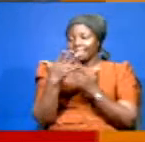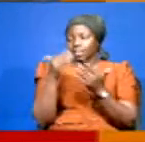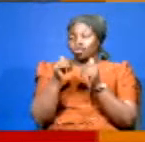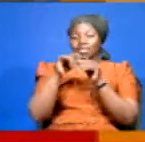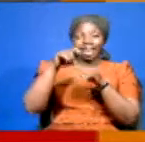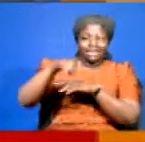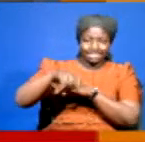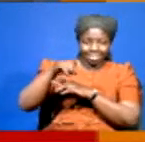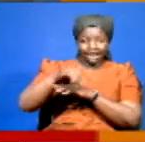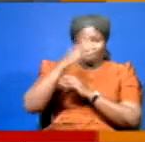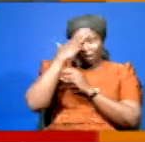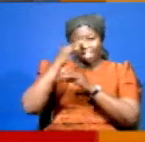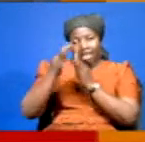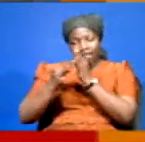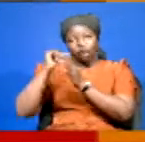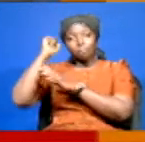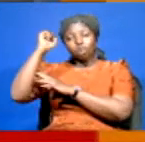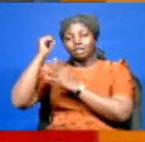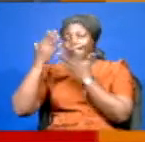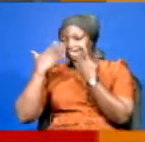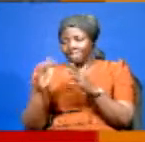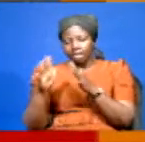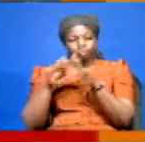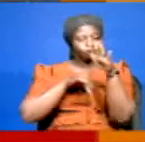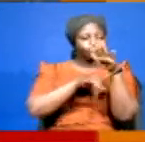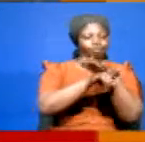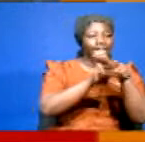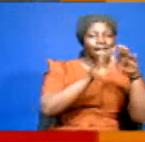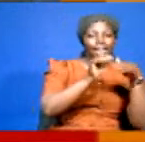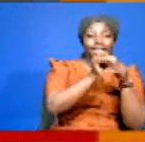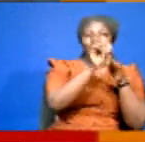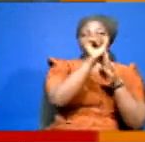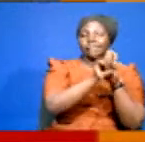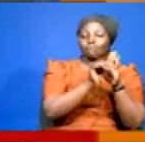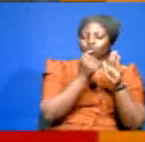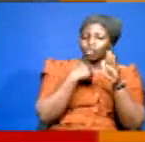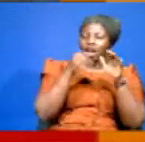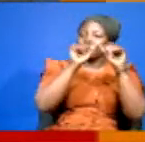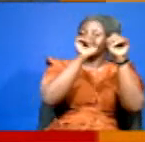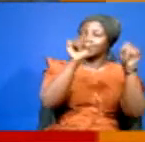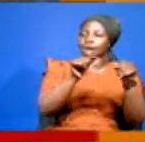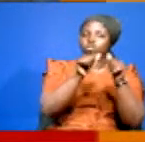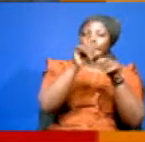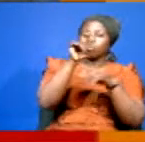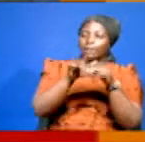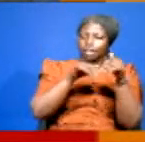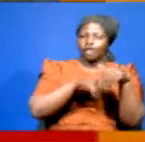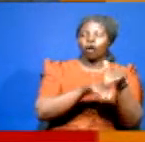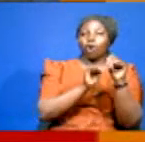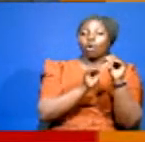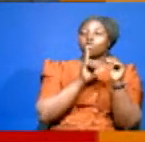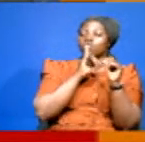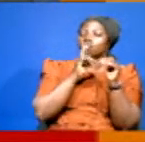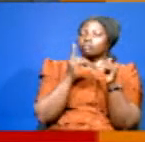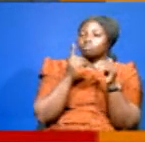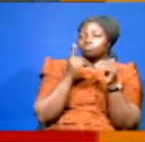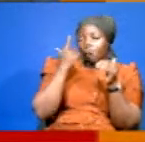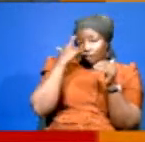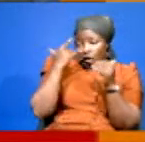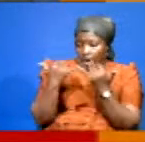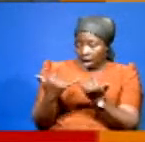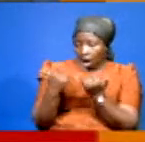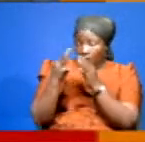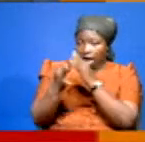siasa na uingie katika uongozi kuna system ambayo inabidi uingie ndani yake. Kwa hivyo kwa sasa wakati ambapo tupo,